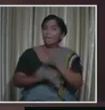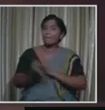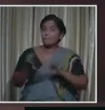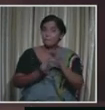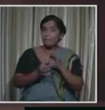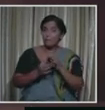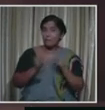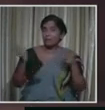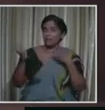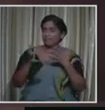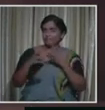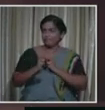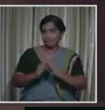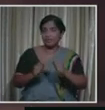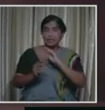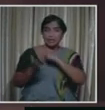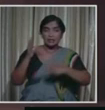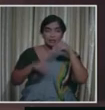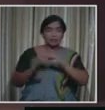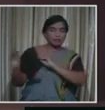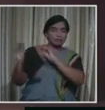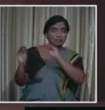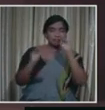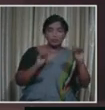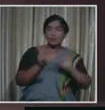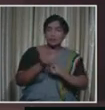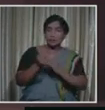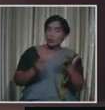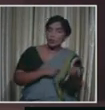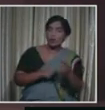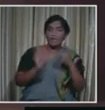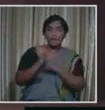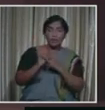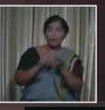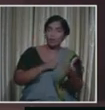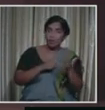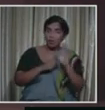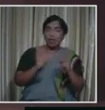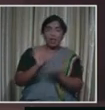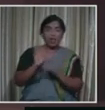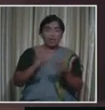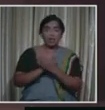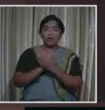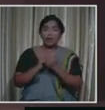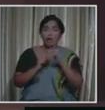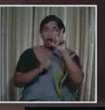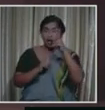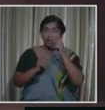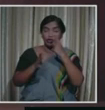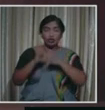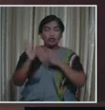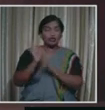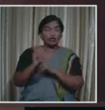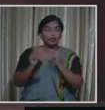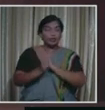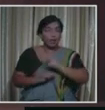lomeng apa gamana, tanda kalda mi, sarat tanda end pahardi mi, Vivian Gunawardhan end pahardi mi. Kamu karuan nilai asuhnya Juli berdarah jekin laksa deka